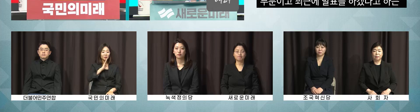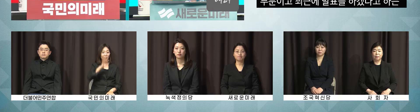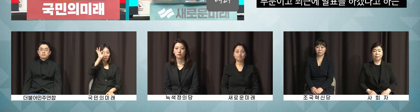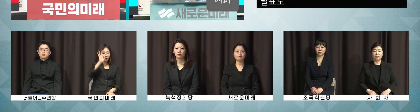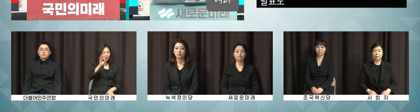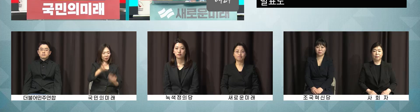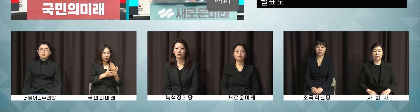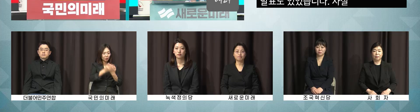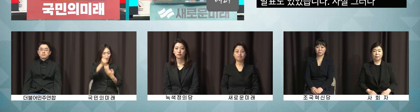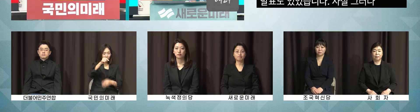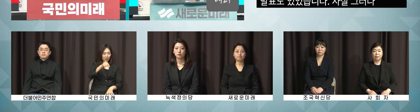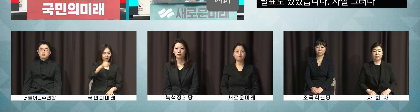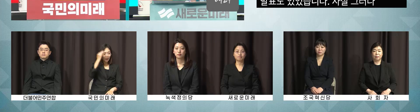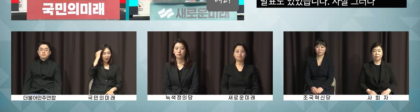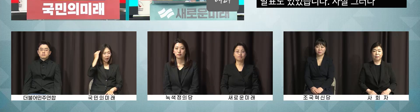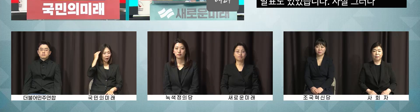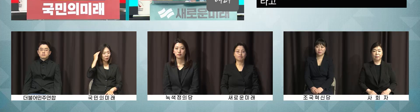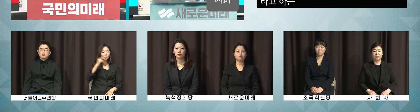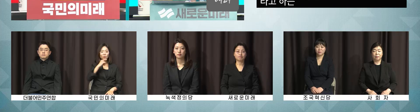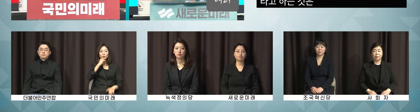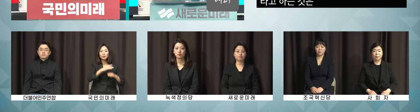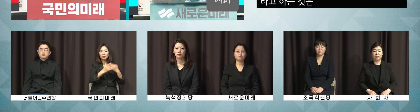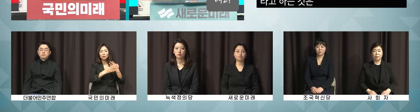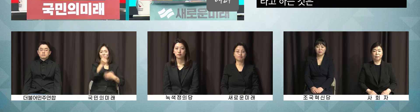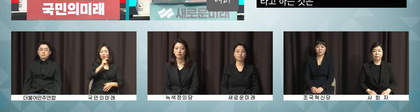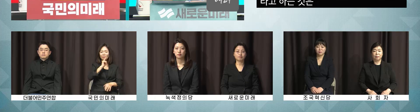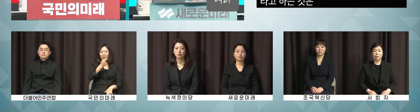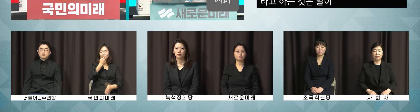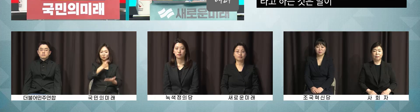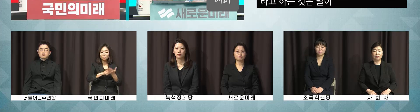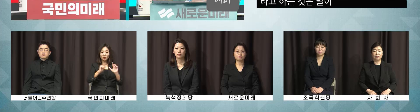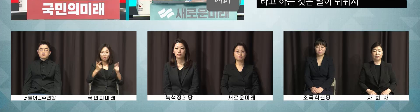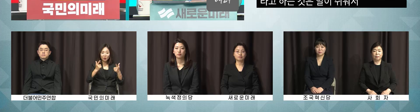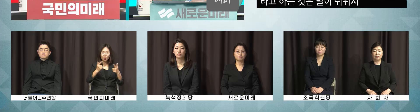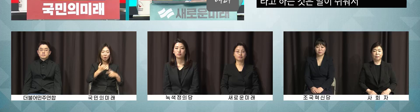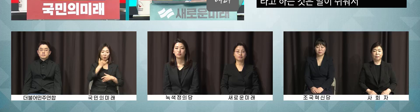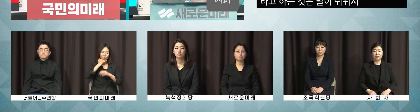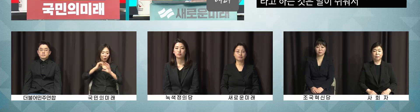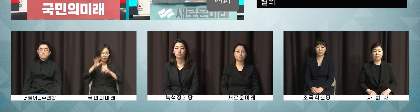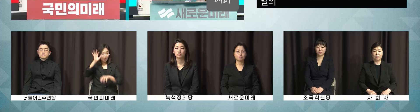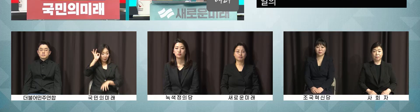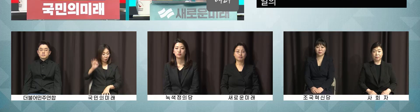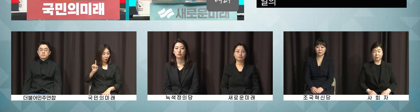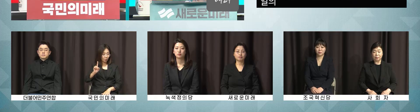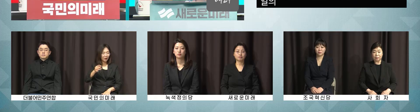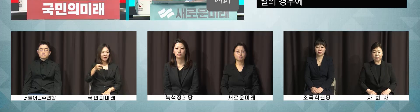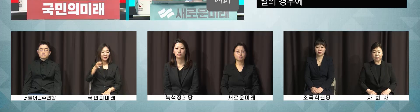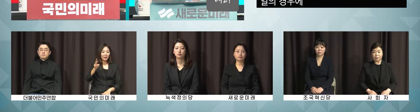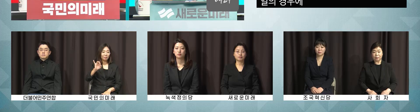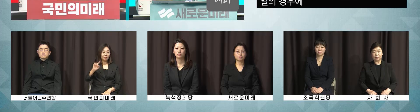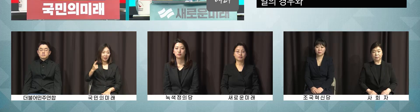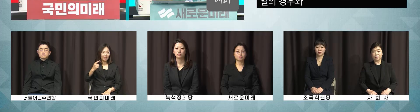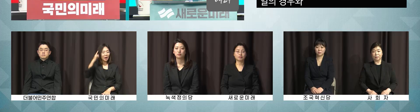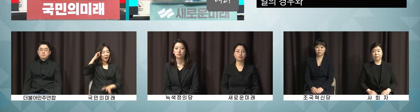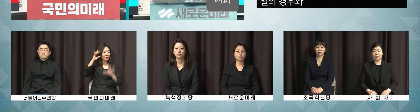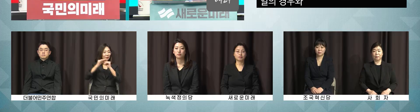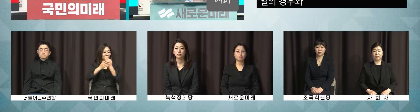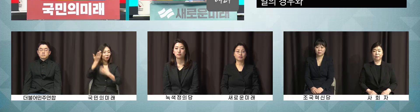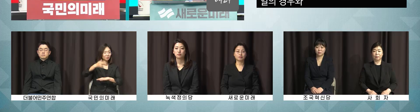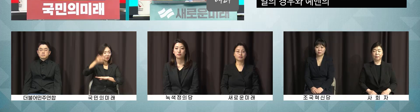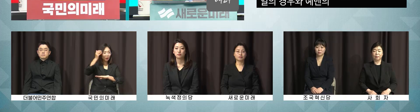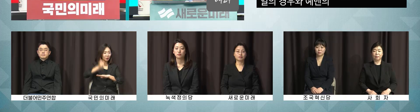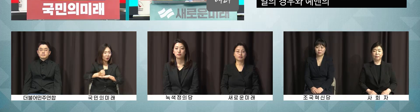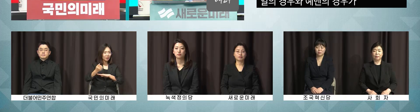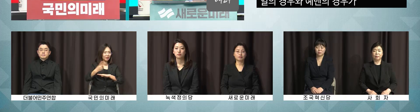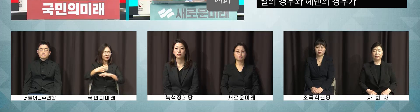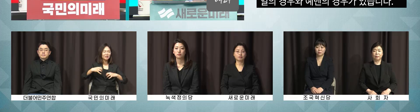그러나 통일이라고 하는 것은 말이 쉬워서 그렇지 독일의 네. 경우와 예멘의 경우가 있습니다. 예멘의 경우 합의 통일을 했지만 결과적으로